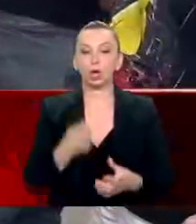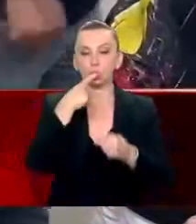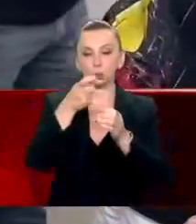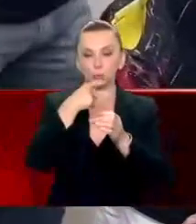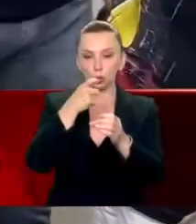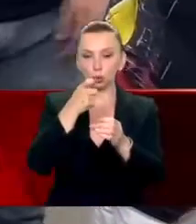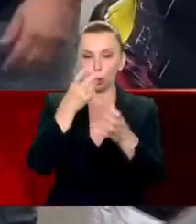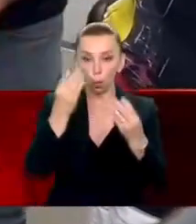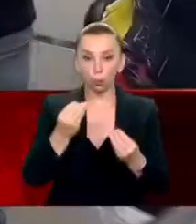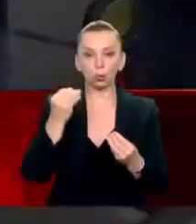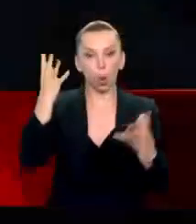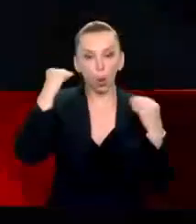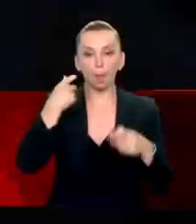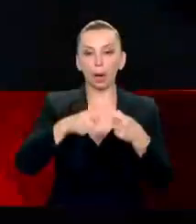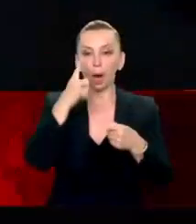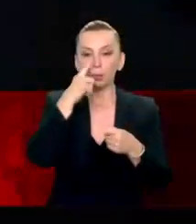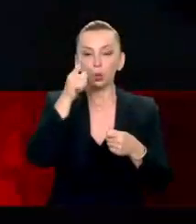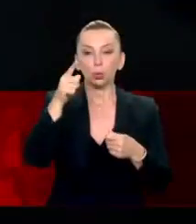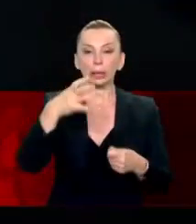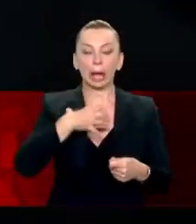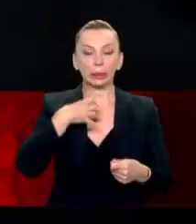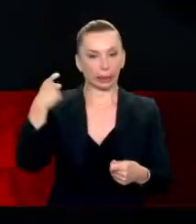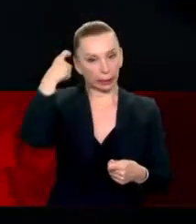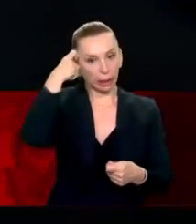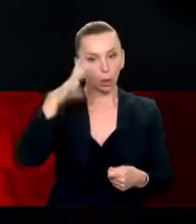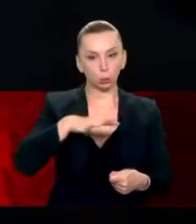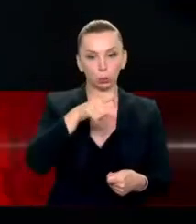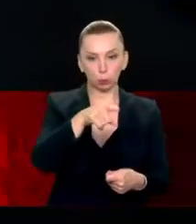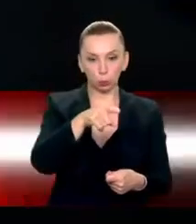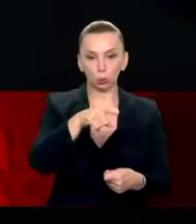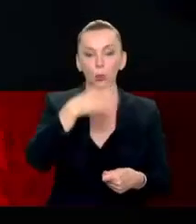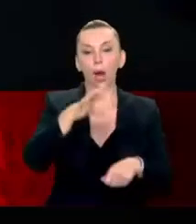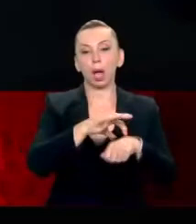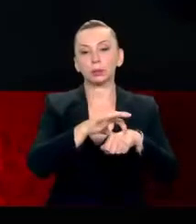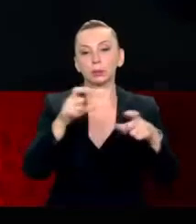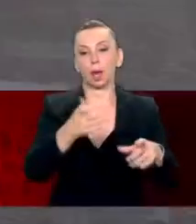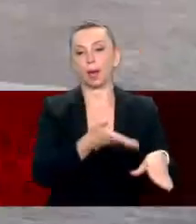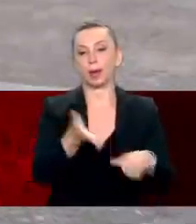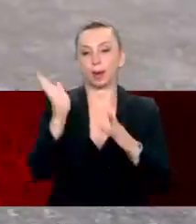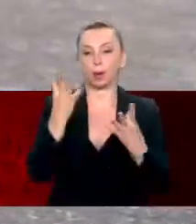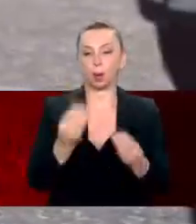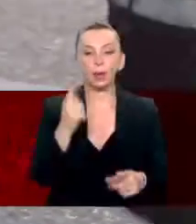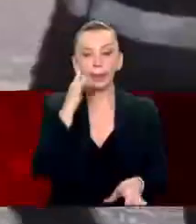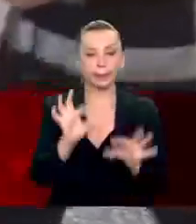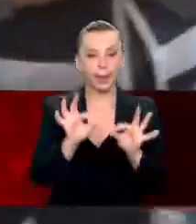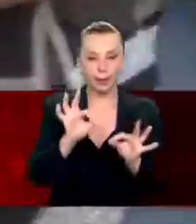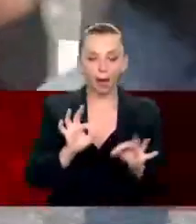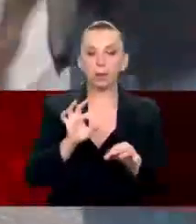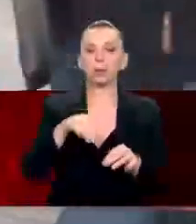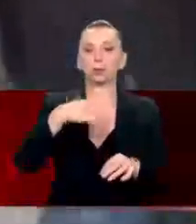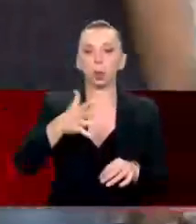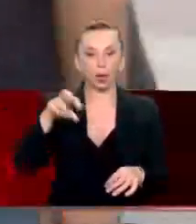Soruşturma açıldığını öğrenen banka müdürünün intihar girişiminde bulunduğu ve hastaneye kaldırıldığı öne sürüldü. Tedavisinin